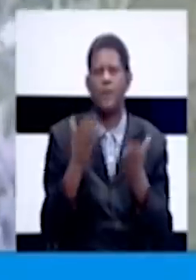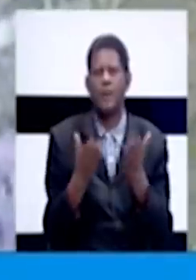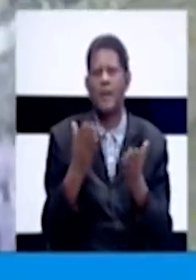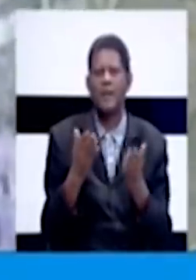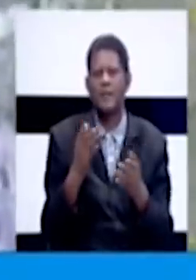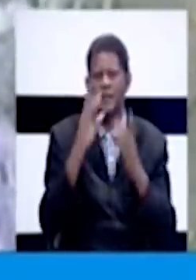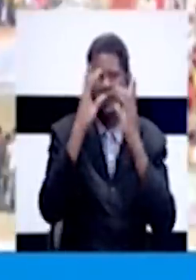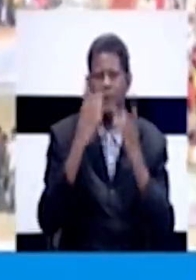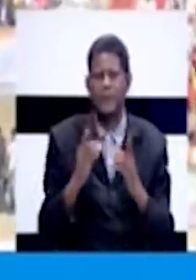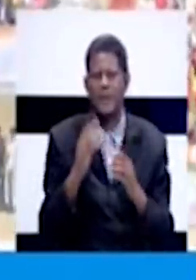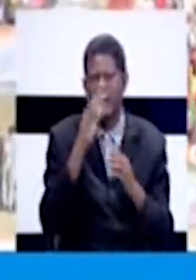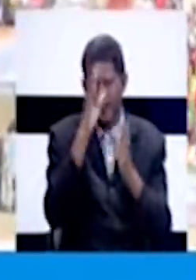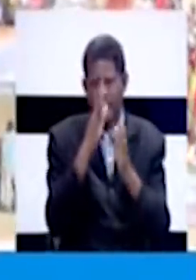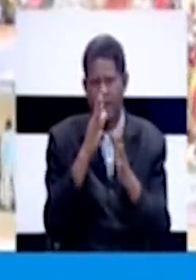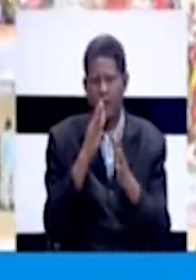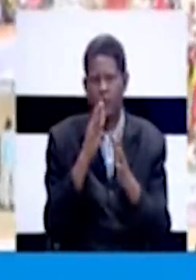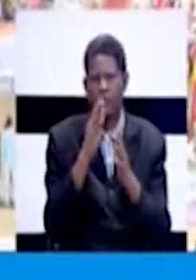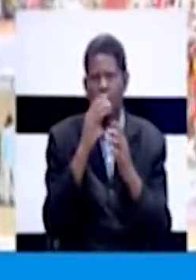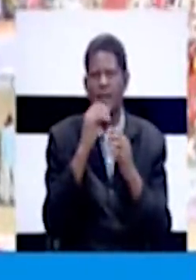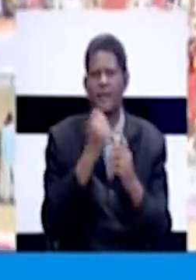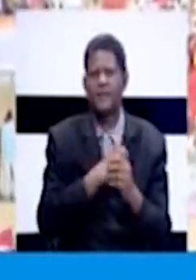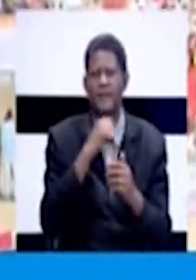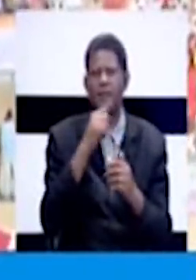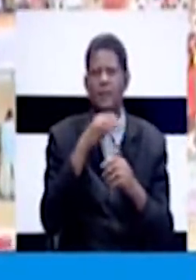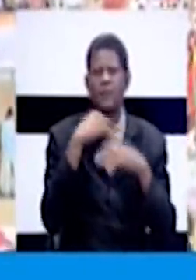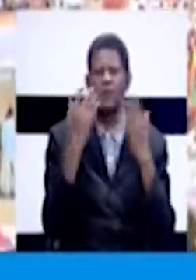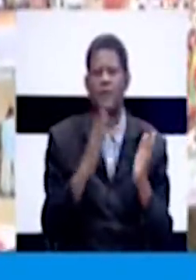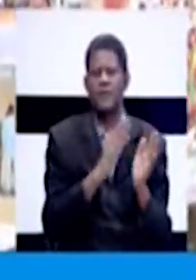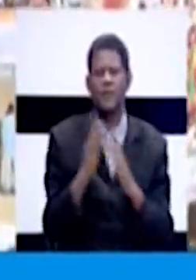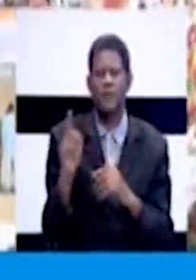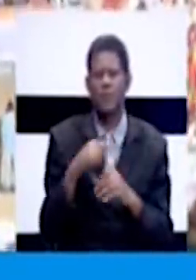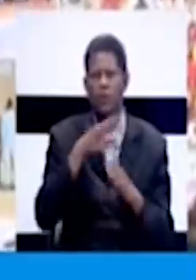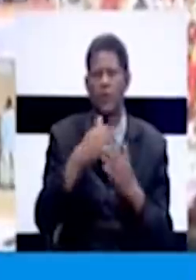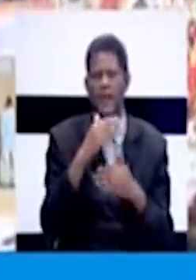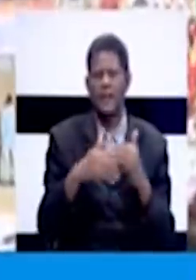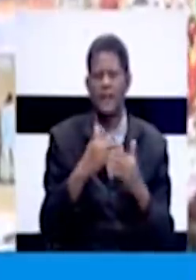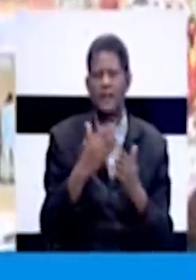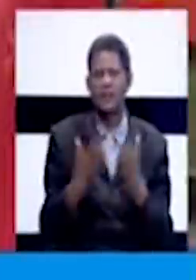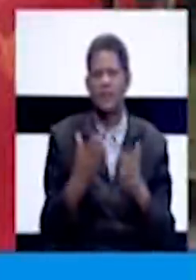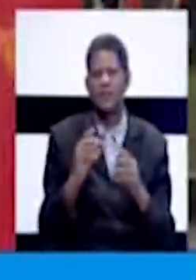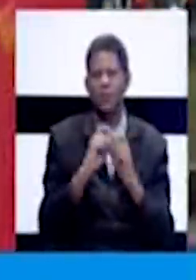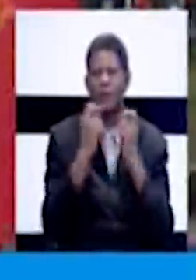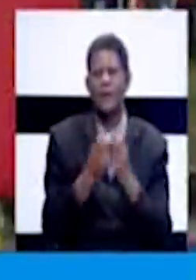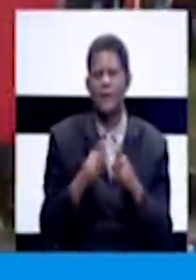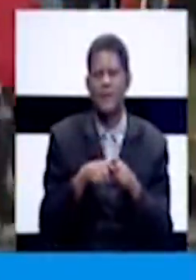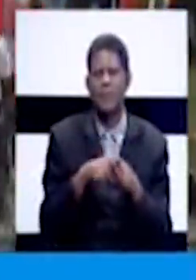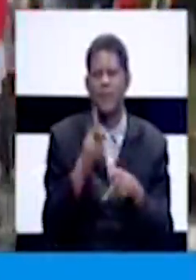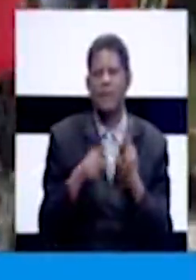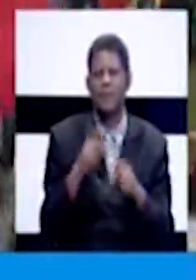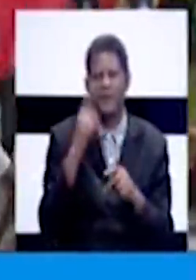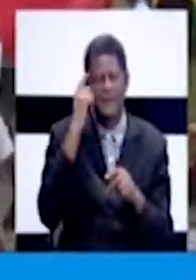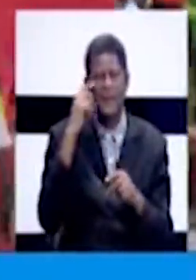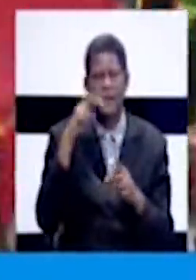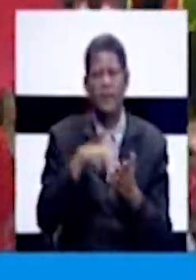كبرنا يتاعتو كي يدفرن مسوات دلو زغنن على تاريخاوي دمنيا صلات تگراي بخلهم عين تاعت رواحي ازي بزبلص سوادبن سوادن حزبي تگراي ما عند